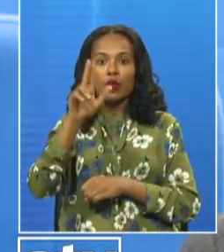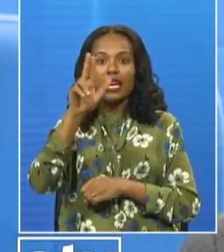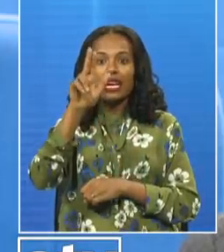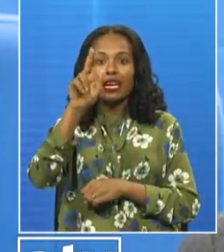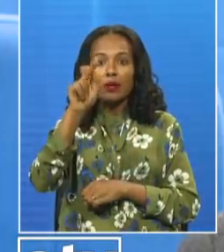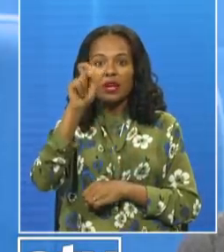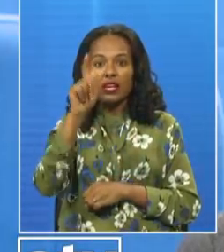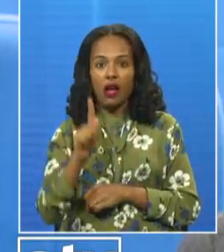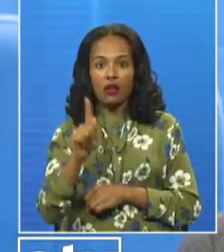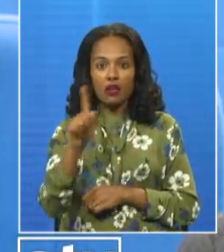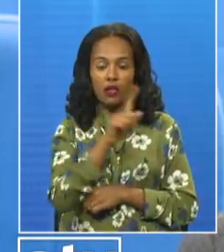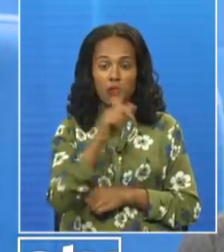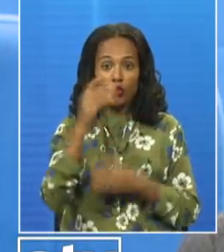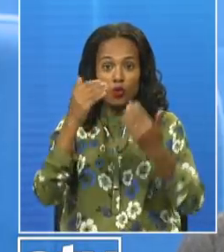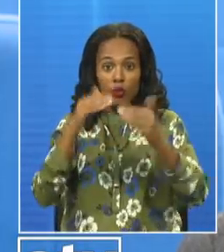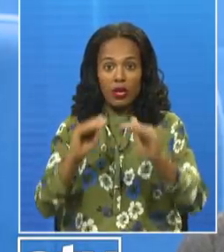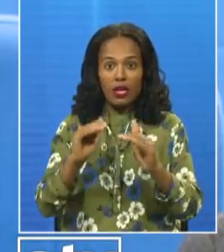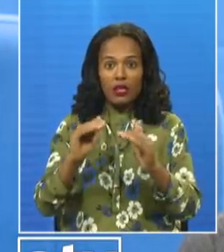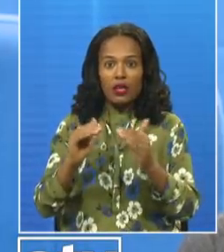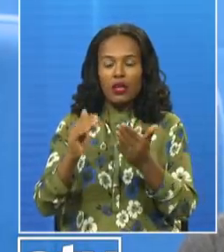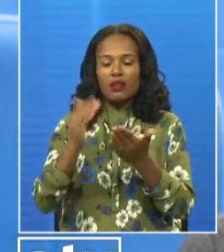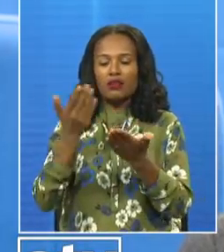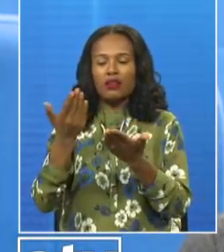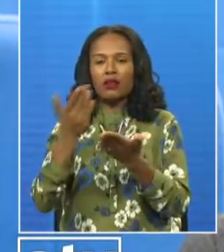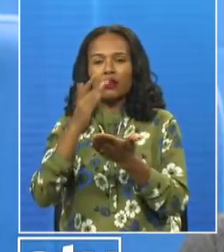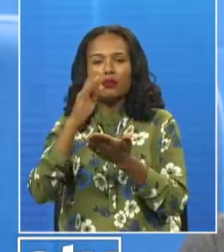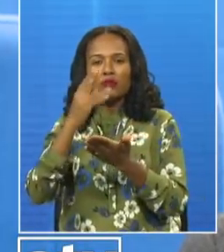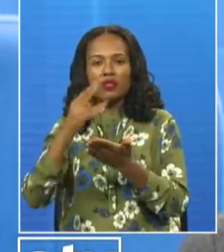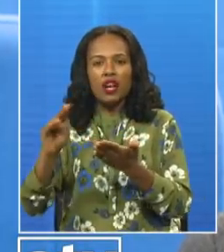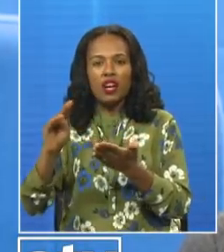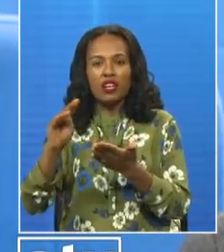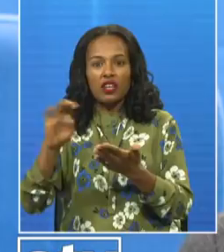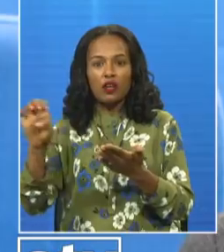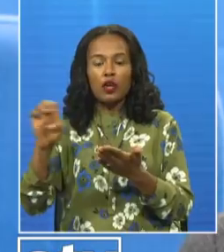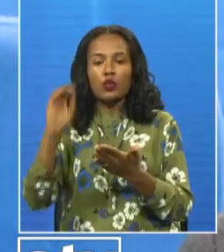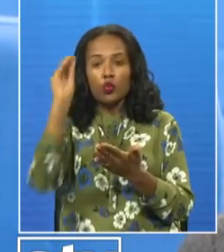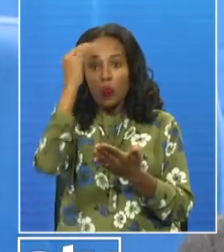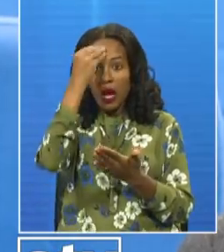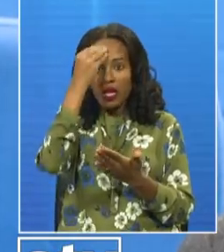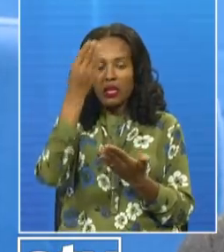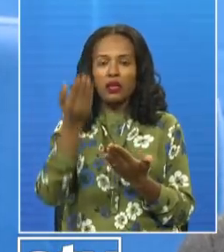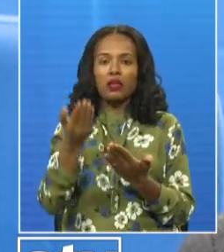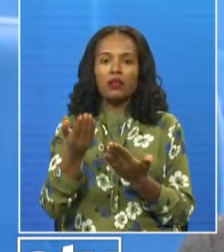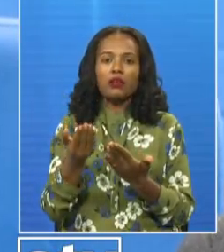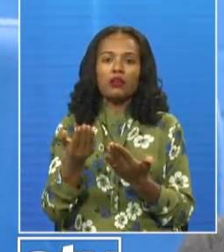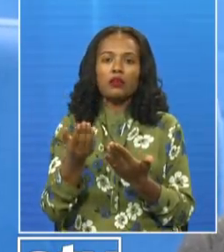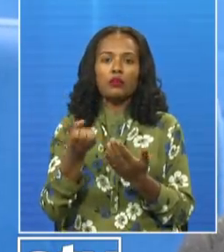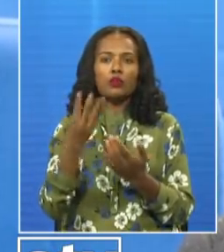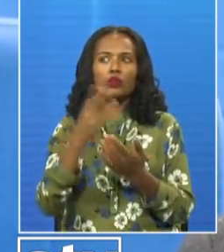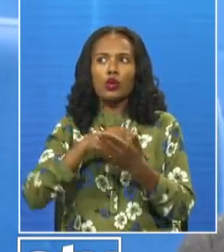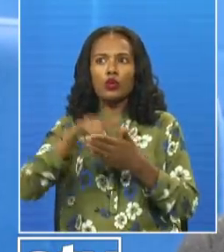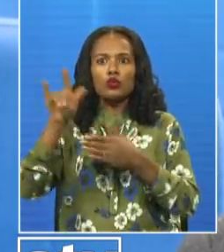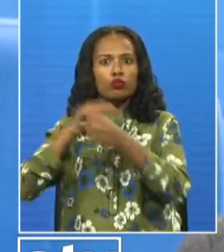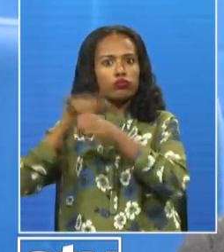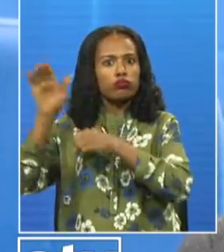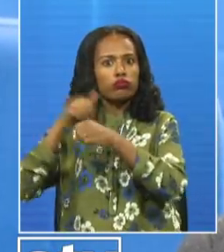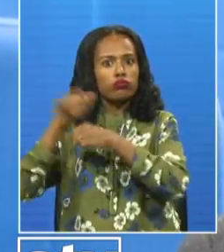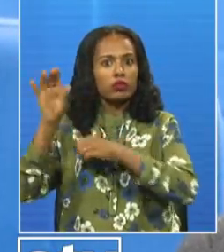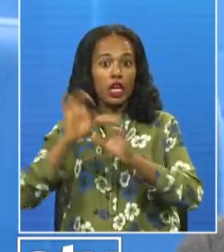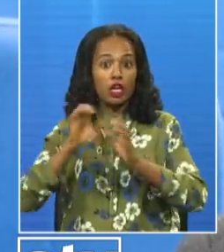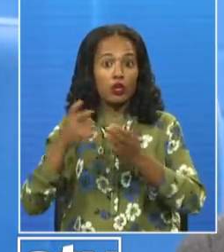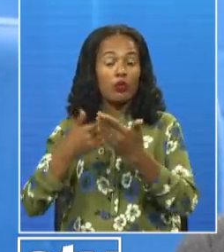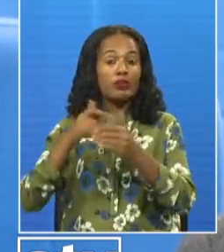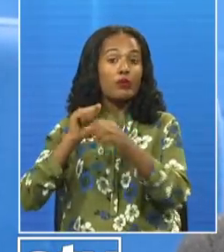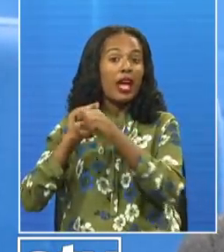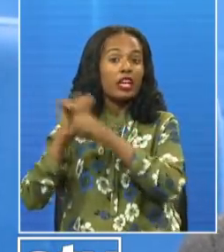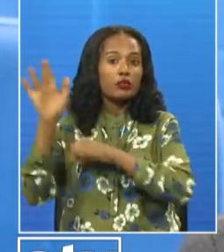መጠን ሚድል ኢስት፣ ሳውዲ አረቢያ፣ ዱባይ በጣም ጨምሯል። እሱም ጥሩ እያጓጓዝና ያለ ነው። ይሄ እንግዲህ በኤክስፖርት